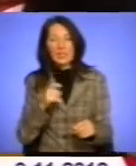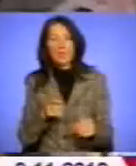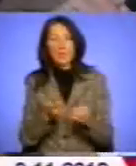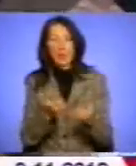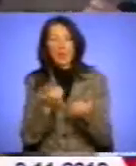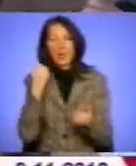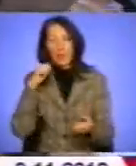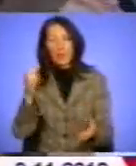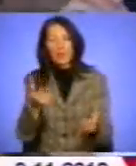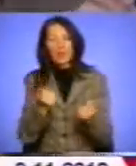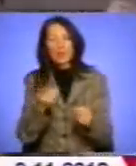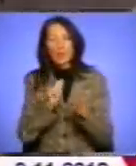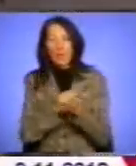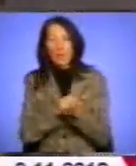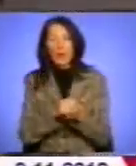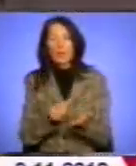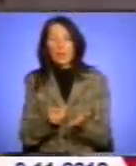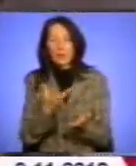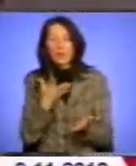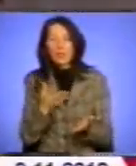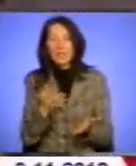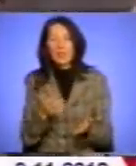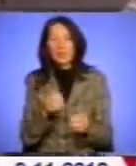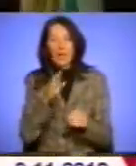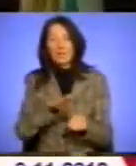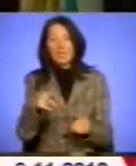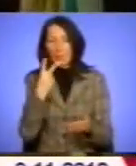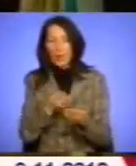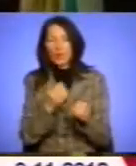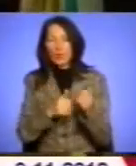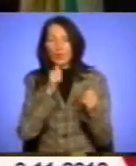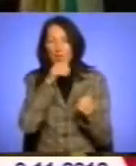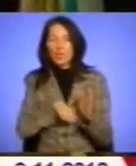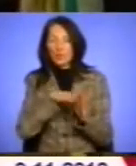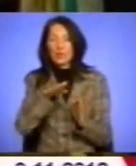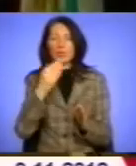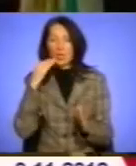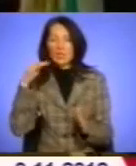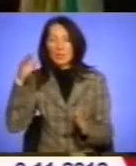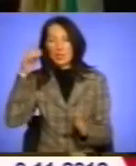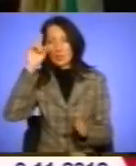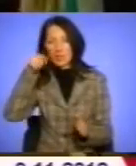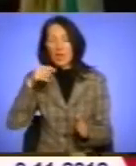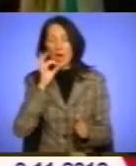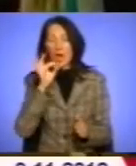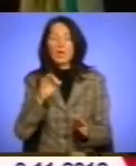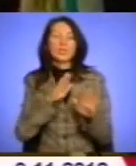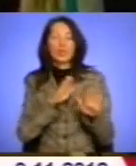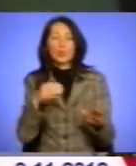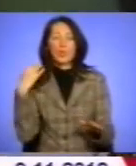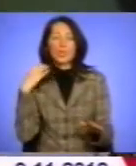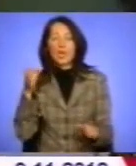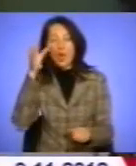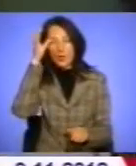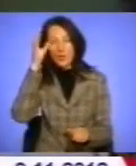діти показують все вищий рівень знань, каже заступник начальника управління освіти облдержадміністрації Оксана Піхурко.